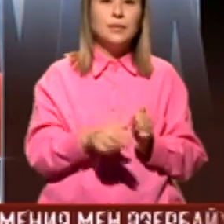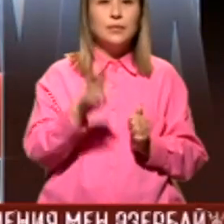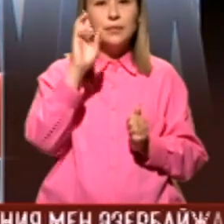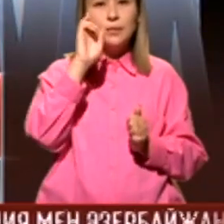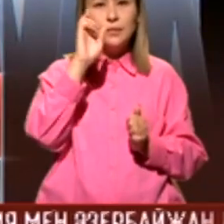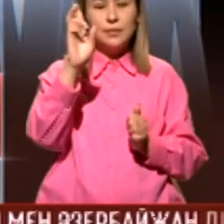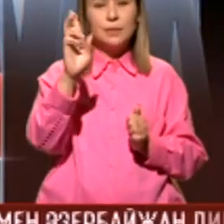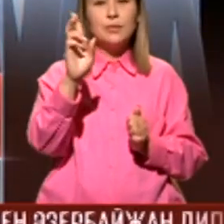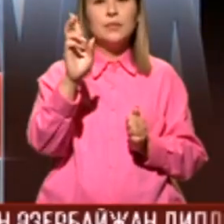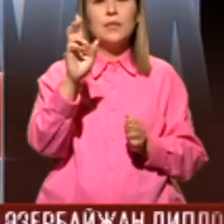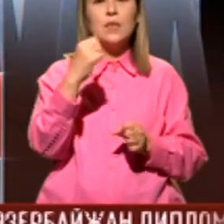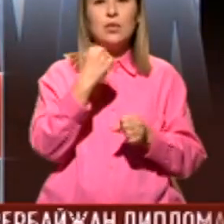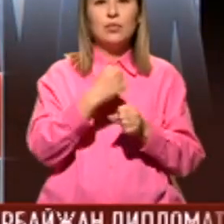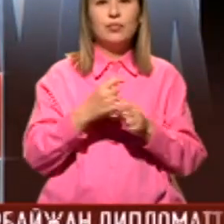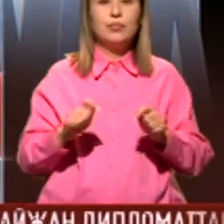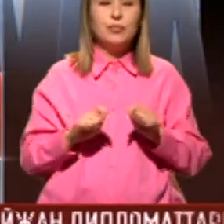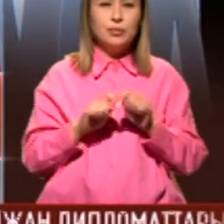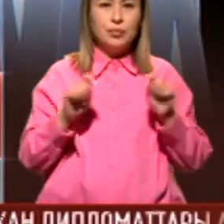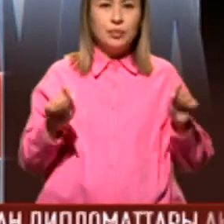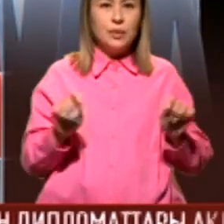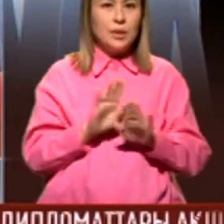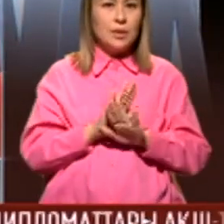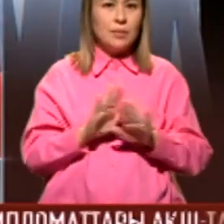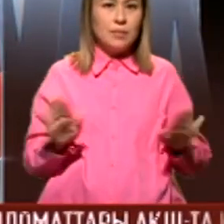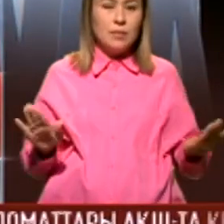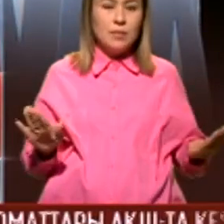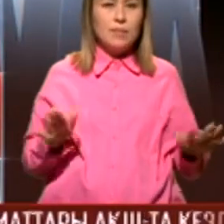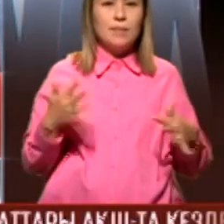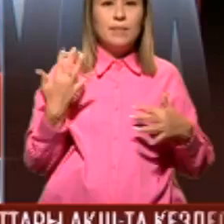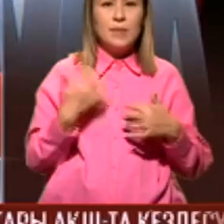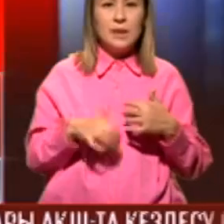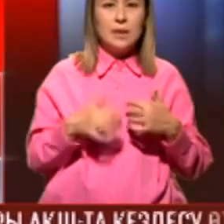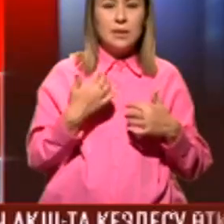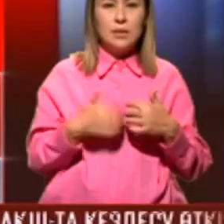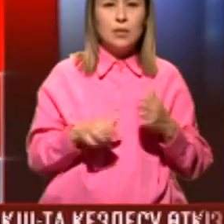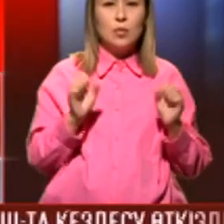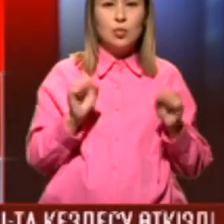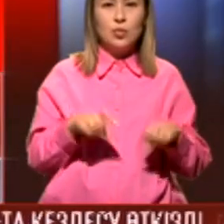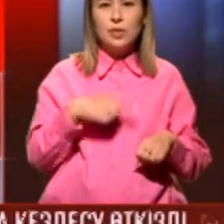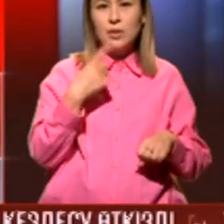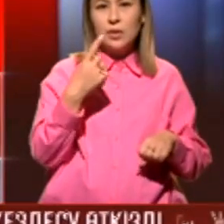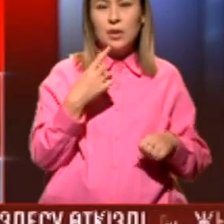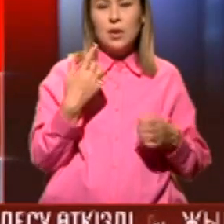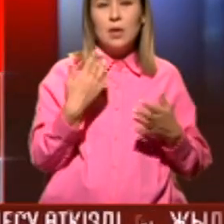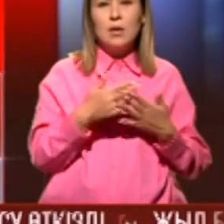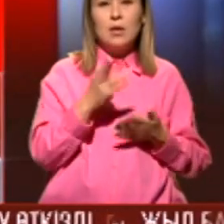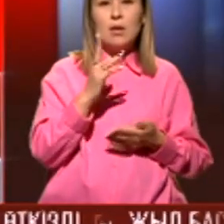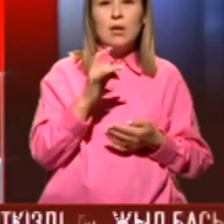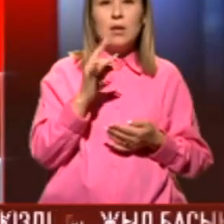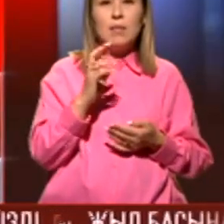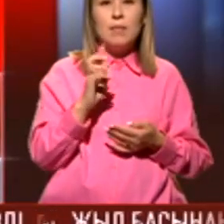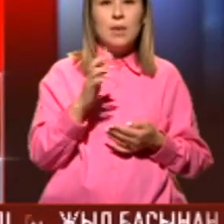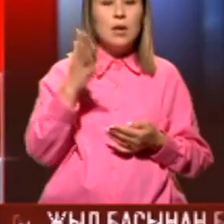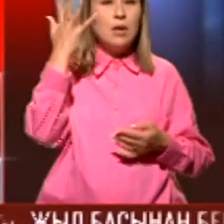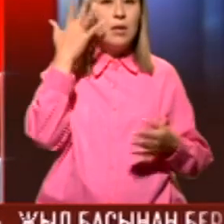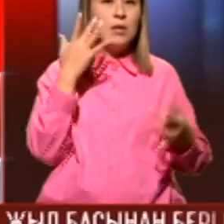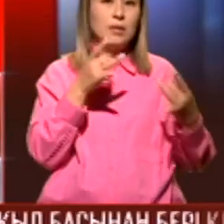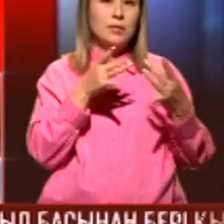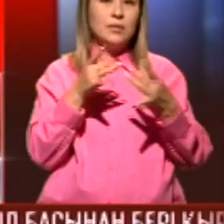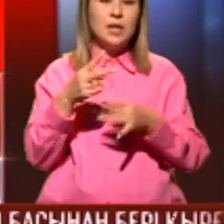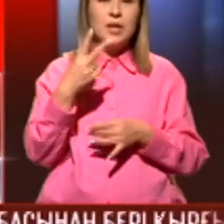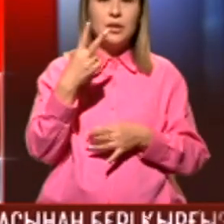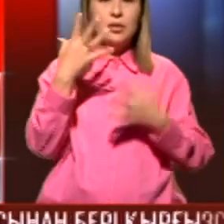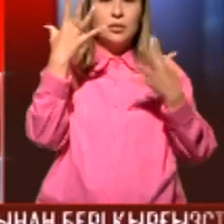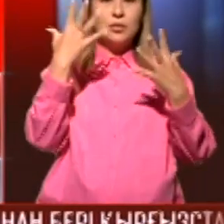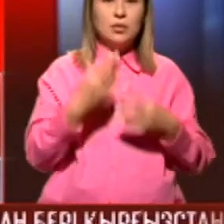шын ынтасымен құрылған үлкен ұйым емес. Ортақ құндылықтары жоқ деп айтуға болады. Қарабақ соғысы болып жатқан кезде мен 2 күн сайын